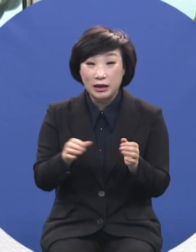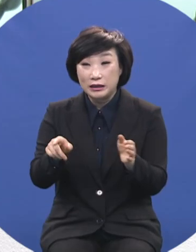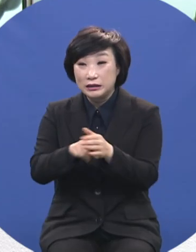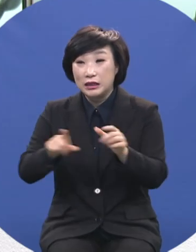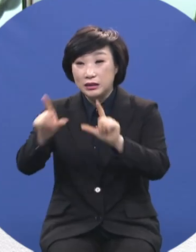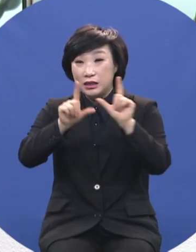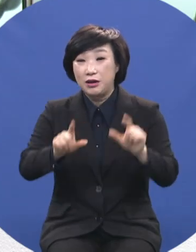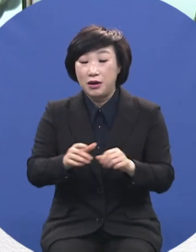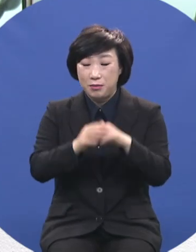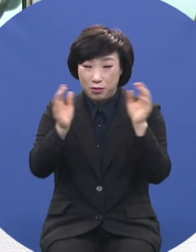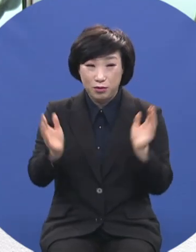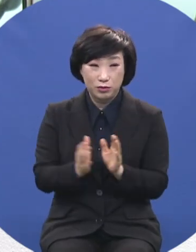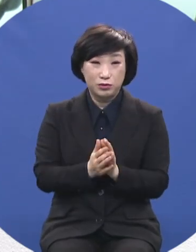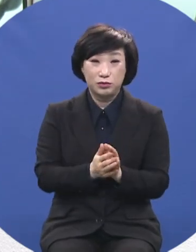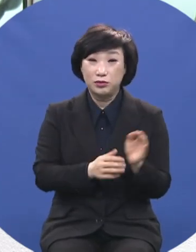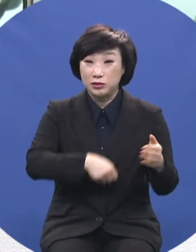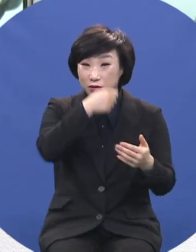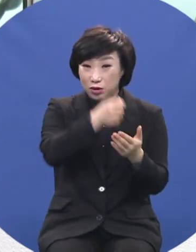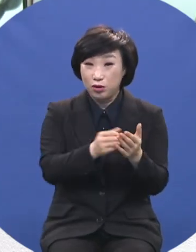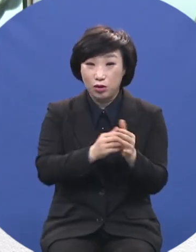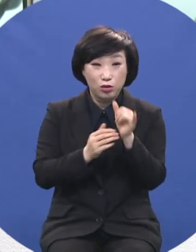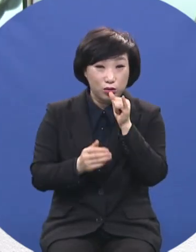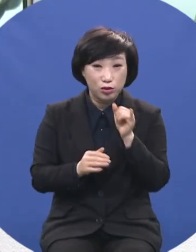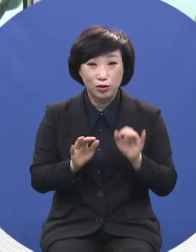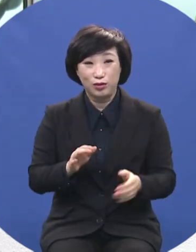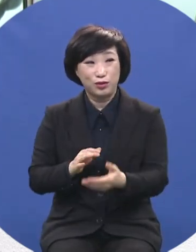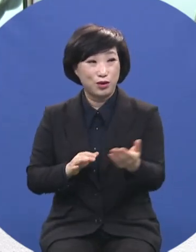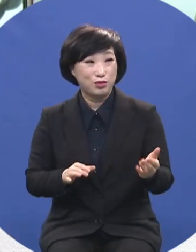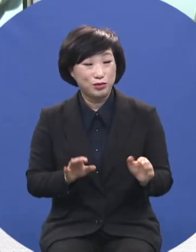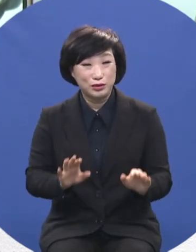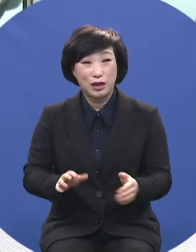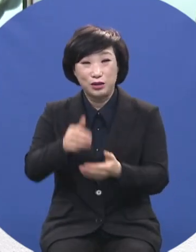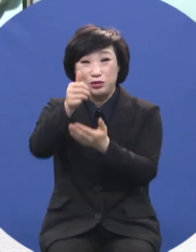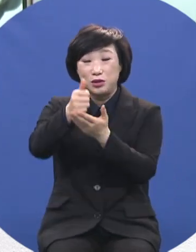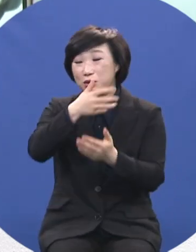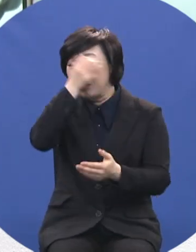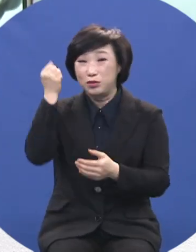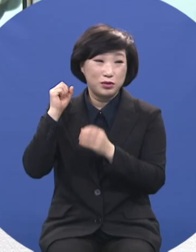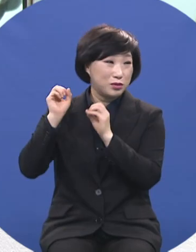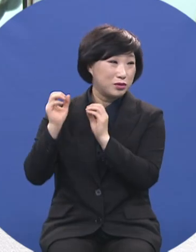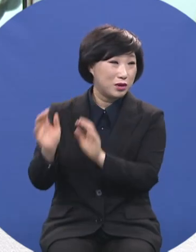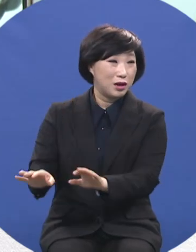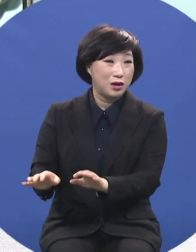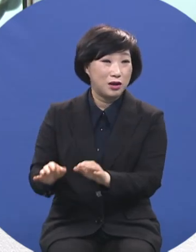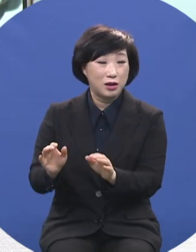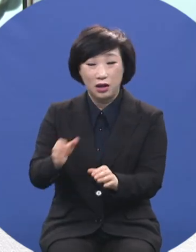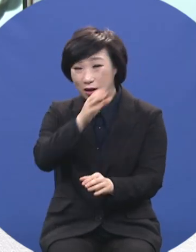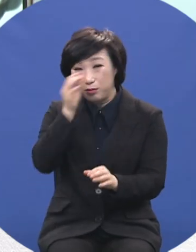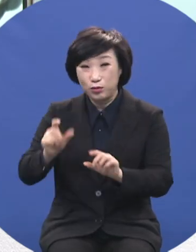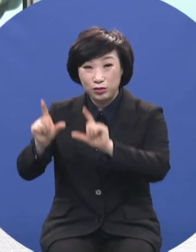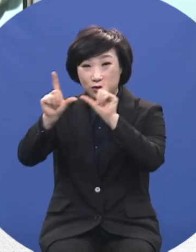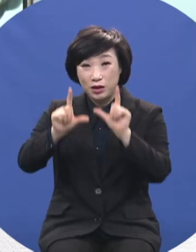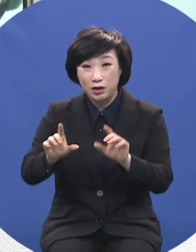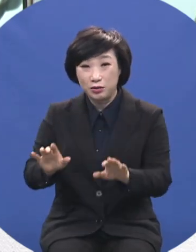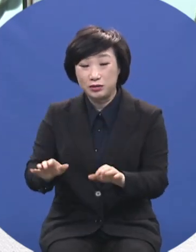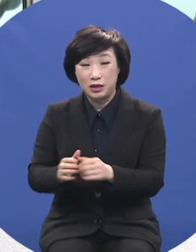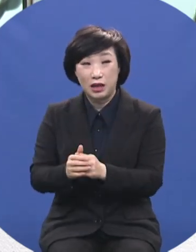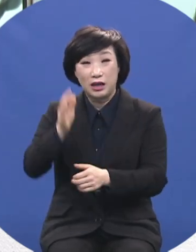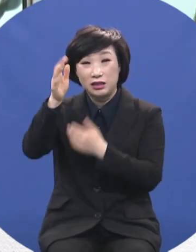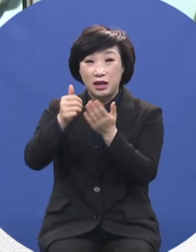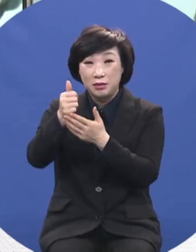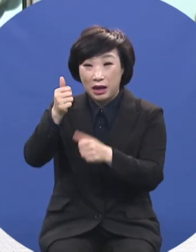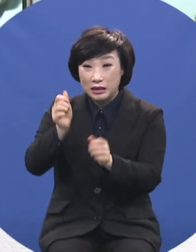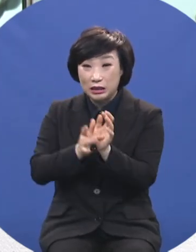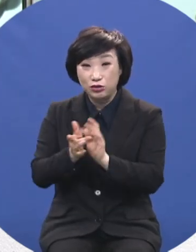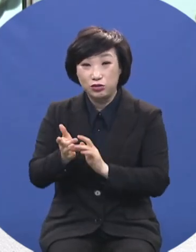신앙생활을 부절지어가면서 얼마나 주님을 무시하고 함부로 살고 하나님의